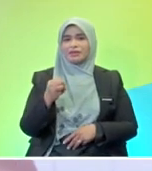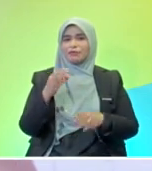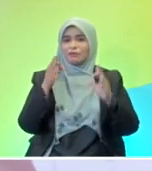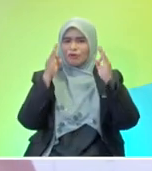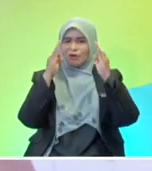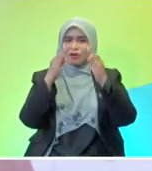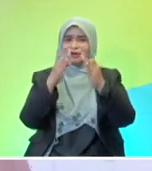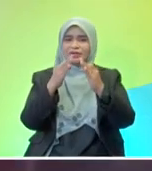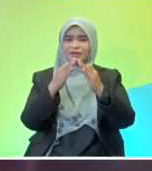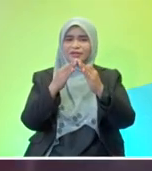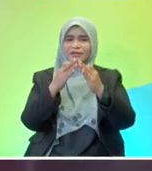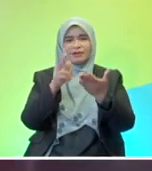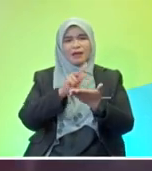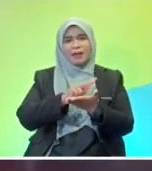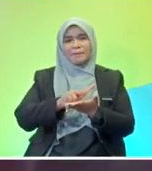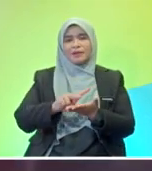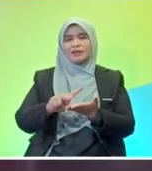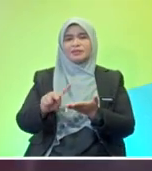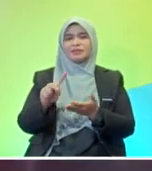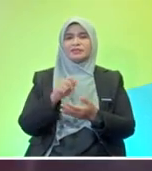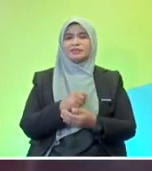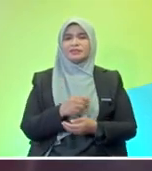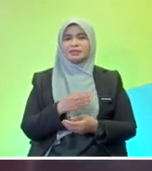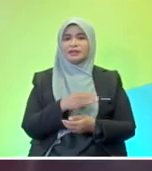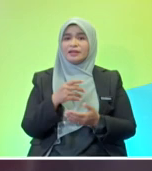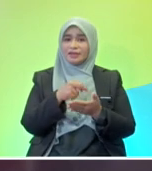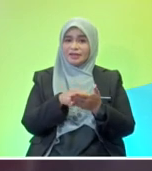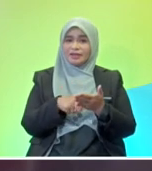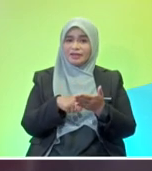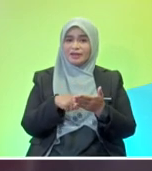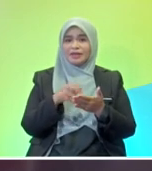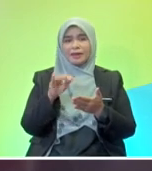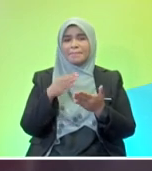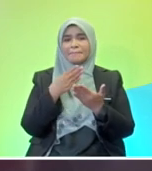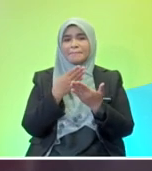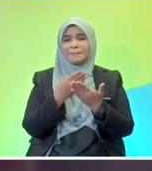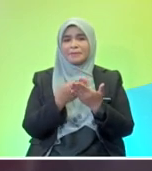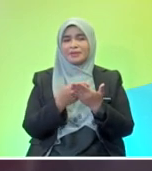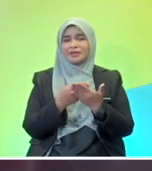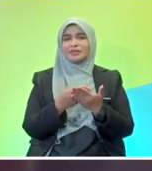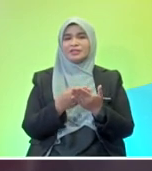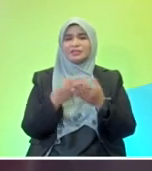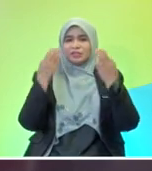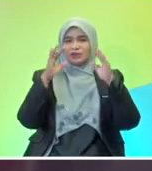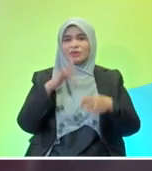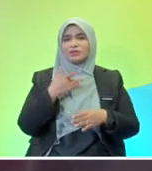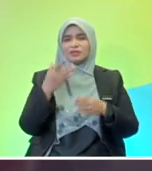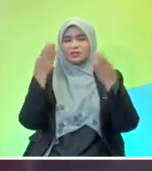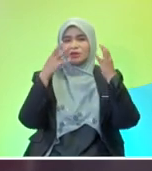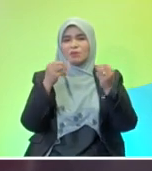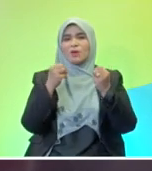Fokus Fika, kemasan yang dibuat, ada nilai estetika dekat karya Fika tu. Cikgu rasa cikgu nak